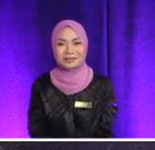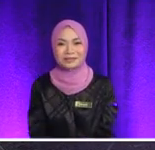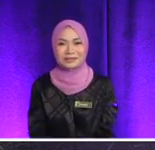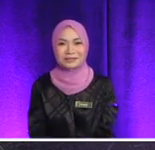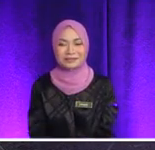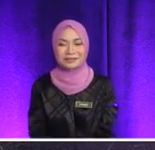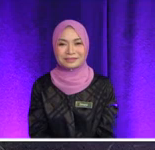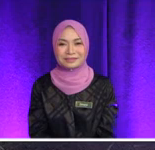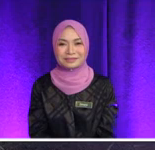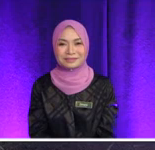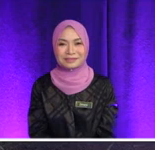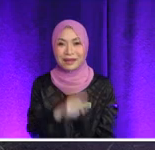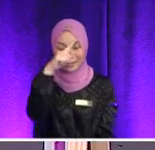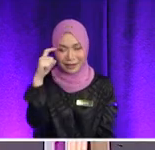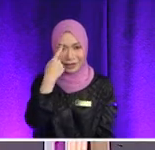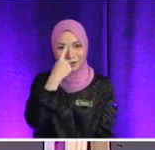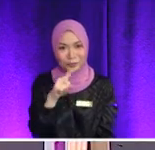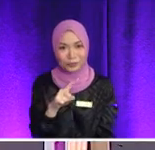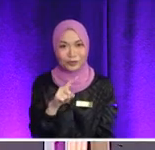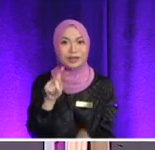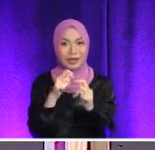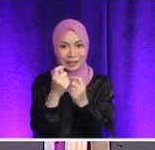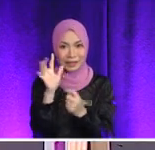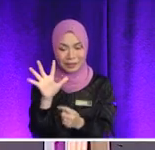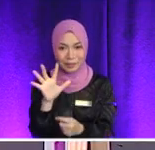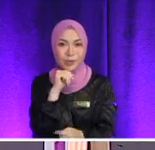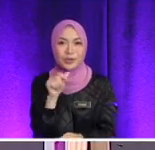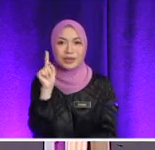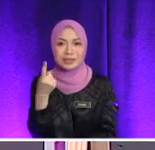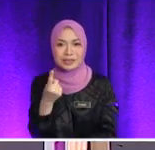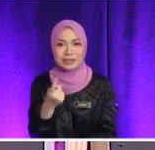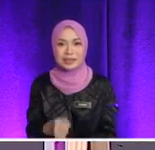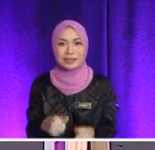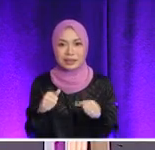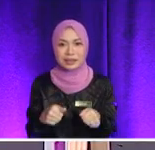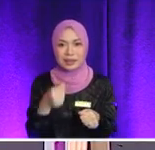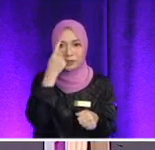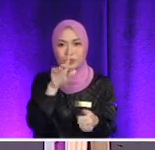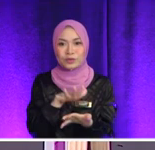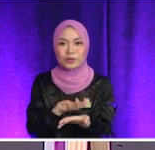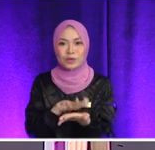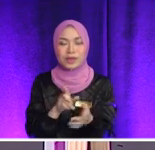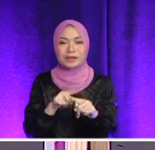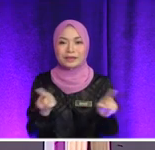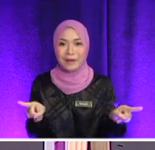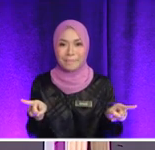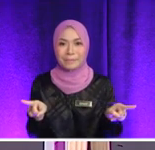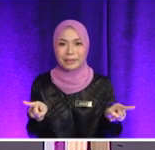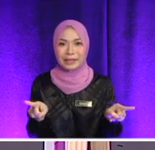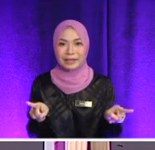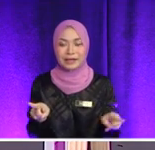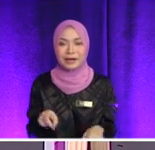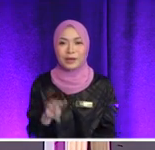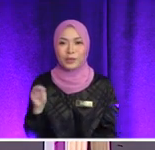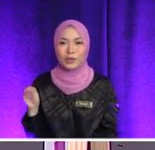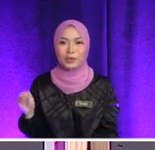persediaan untuk tingkatan 5 saya bukan saja menekankan di sekolah bahkan saya ingin bawa murid saya